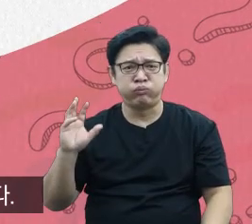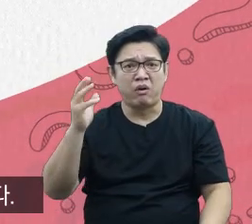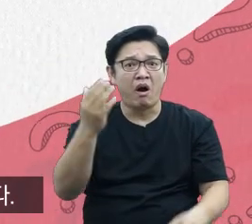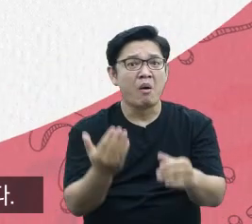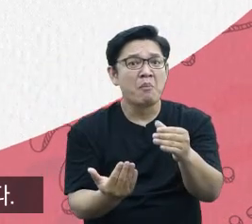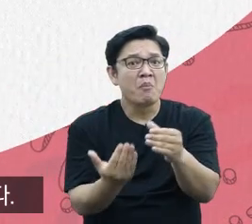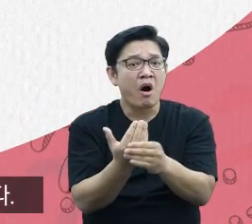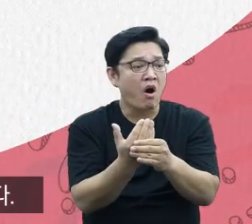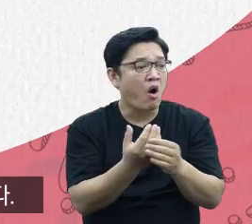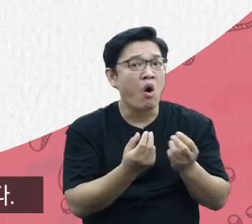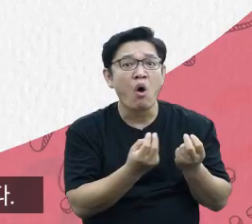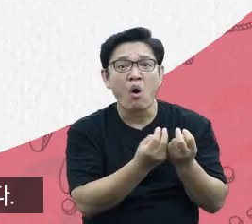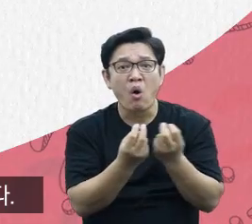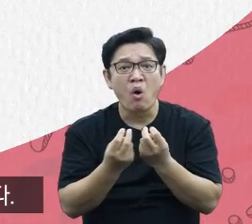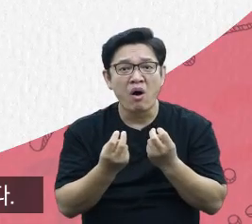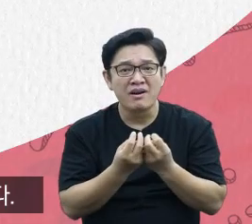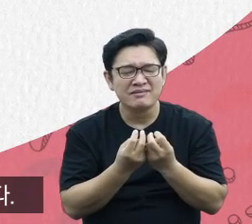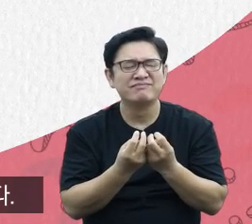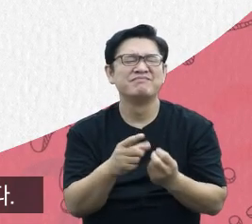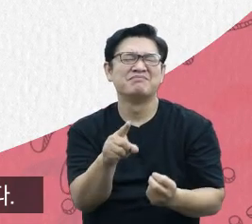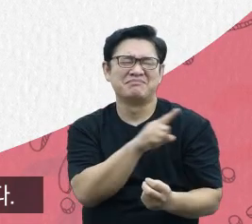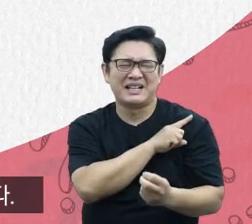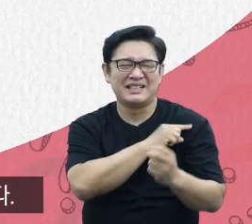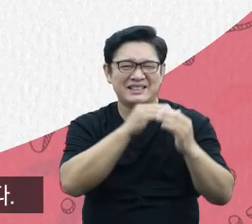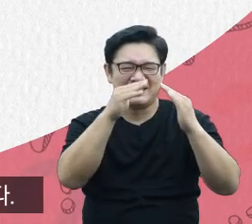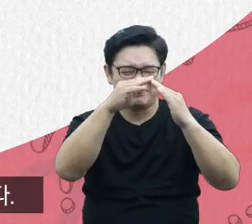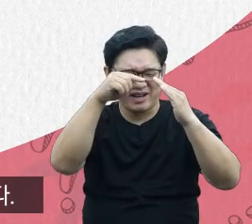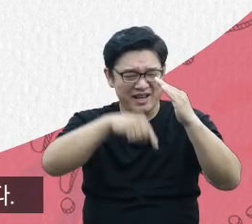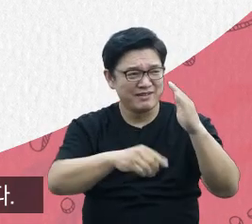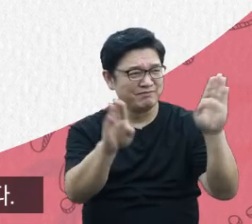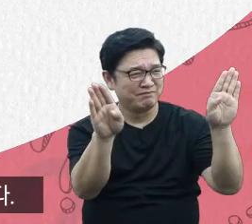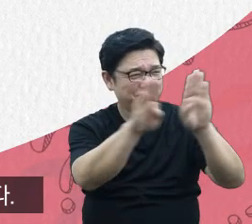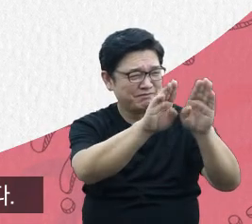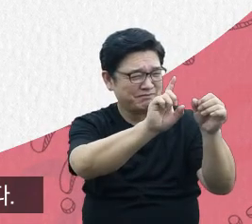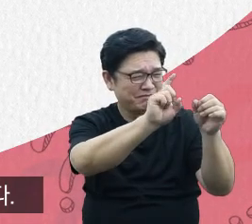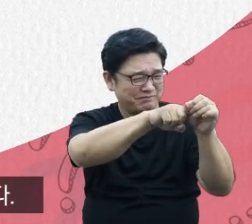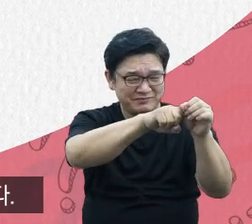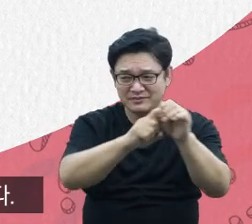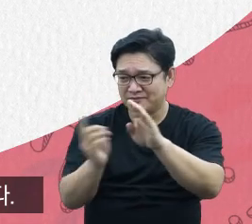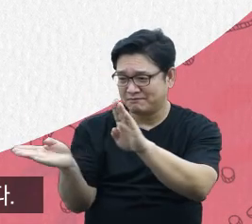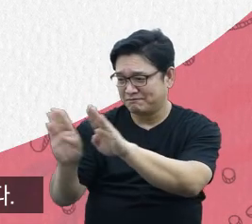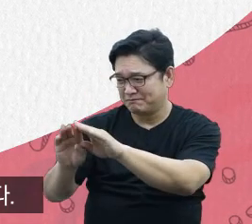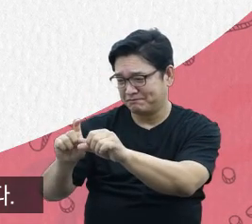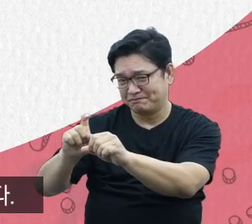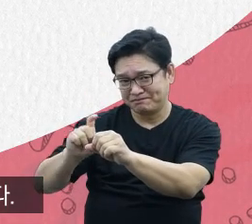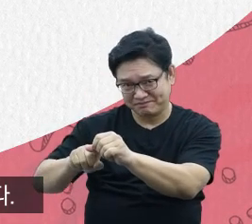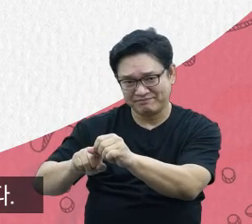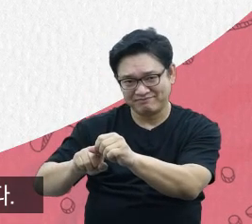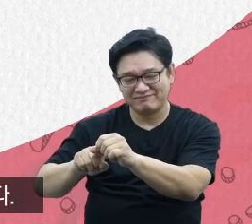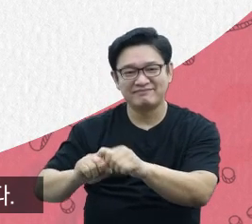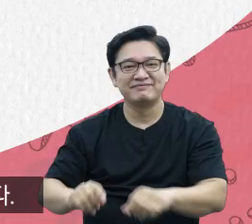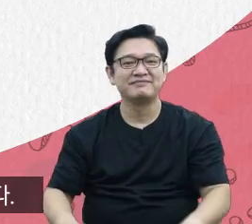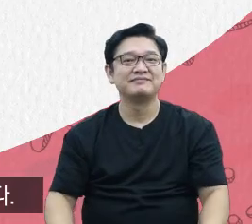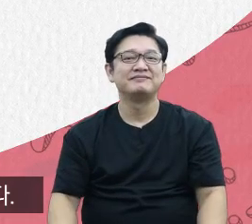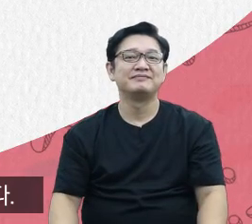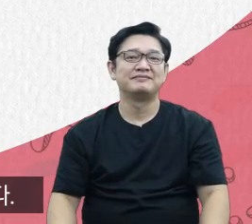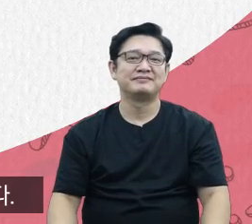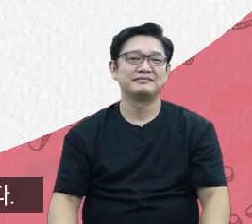태풍이 발생하면 어떻게 해야 할까요? 먼저 집안의 창문과 출입문을 잠그도록 합니다.